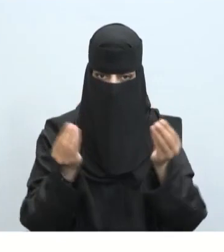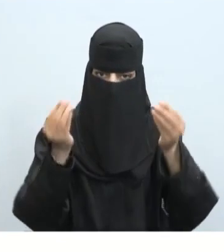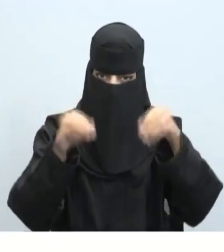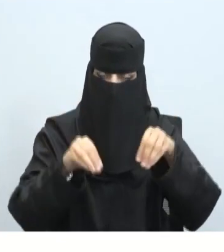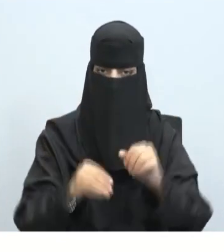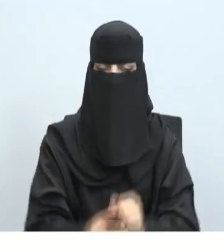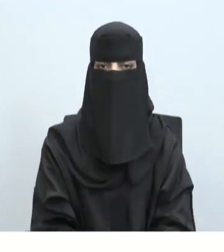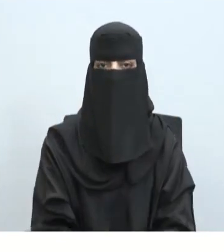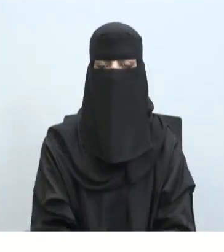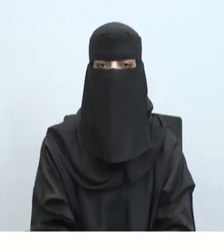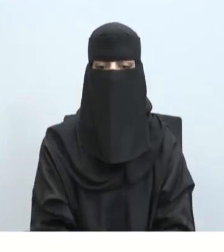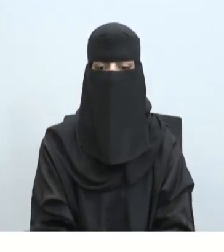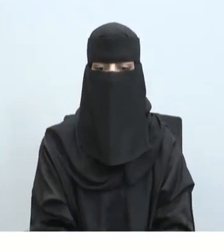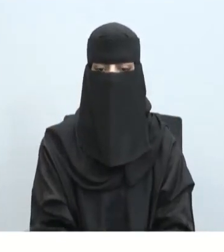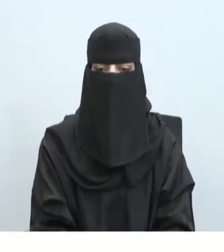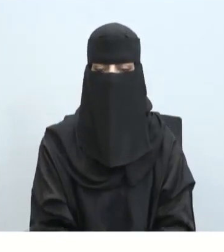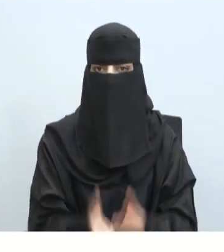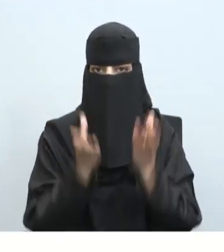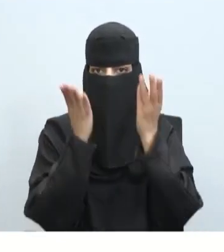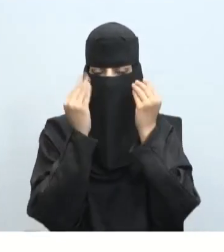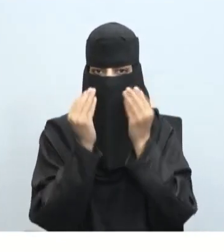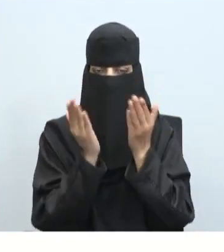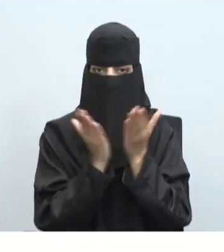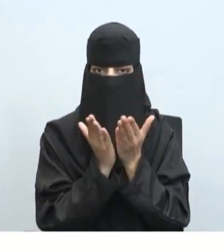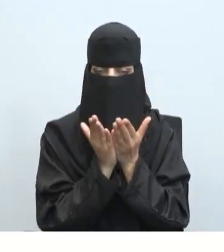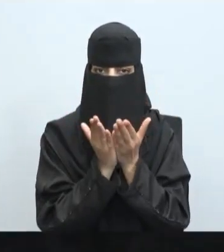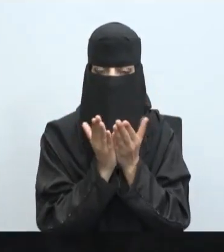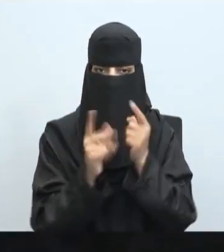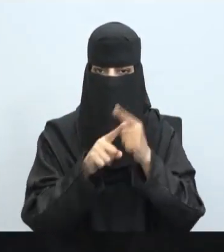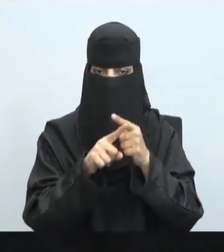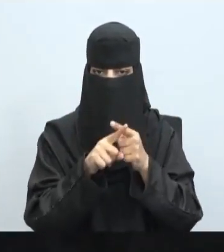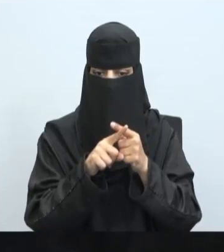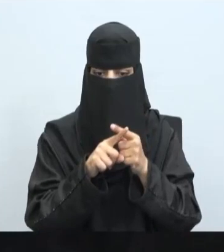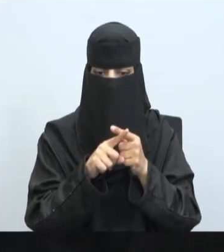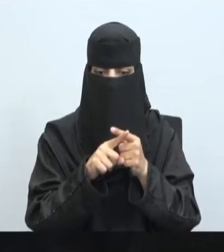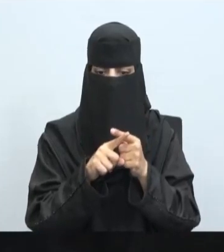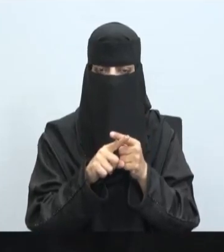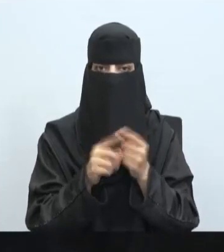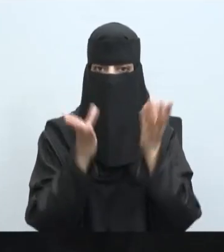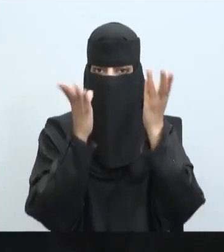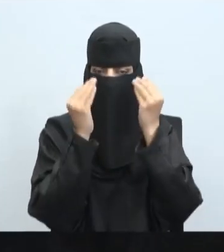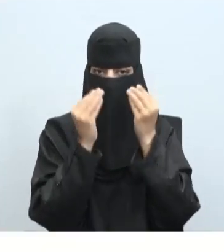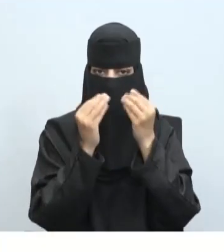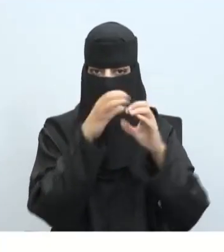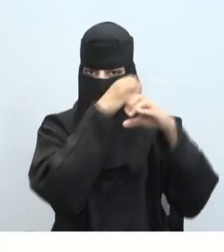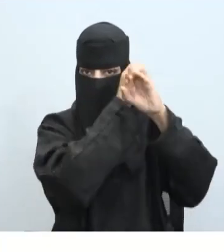دقيقه تكلمنا عن علم الرياضيات وعلم